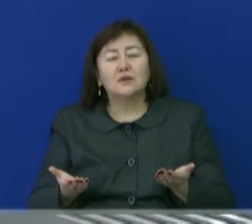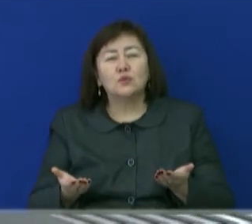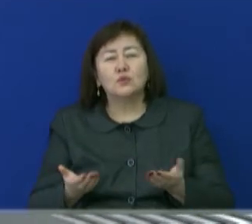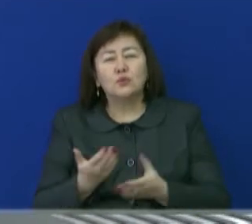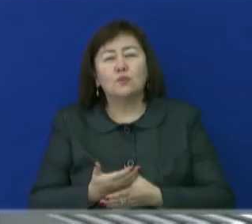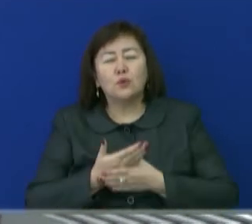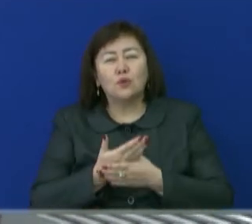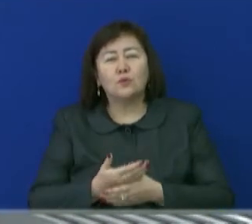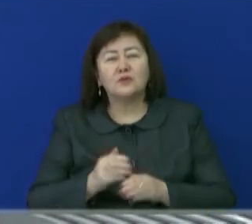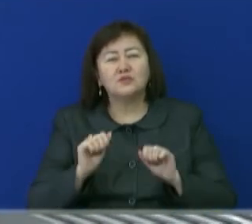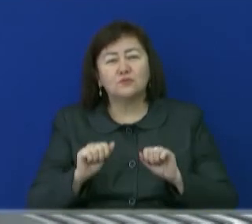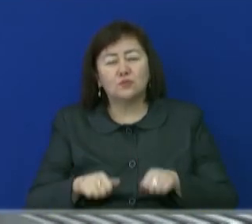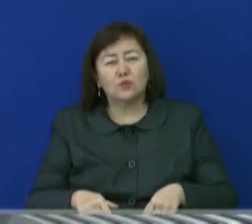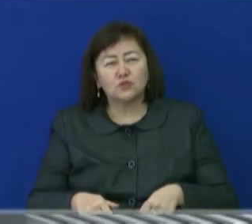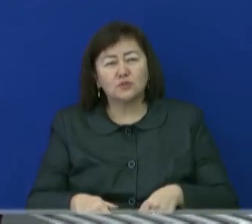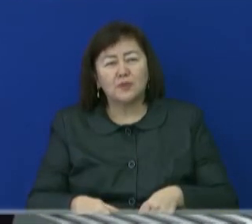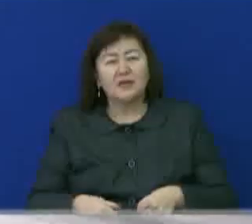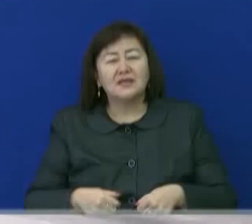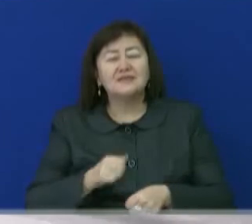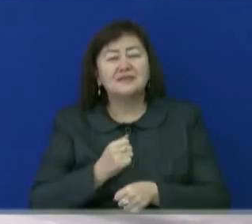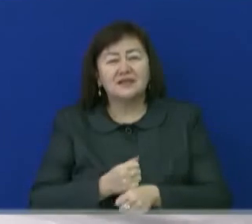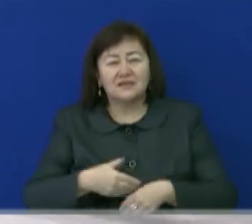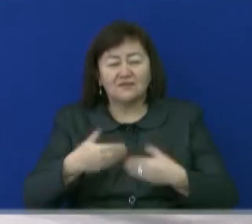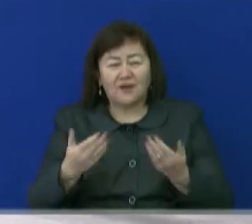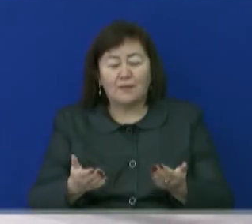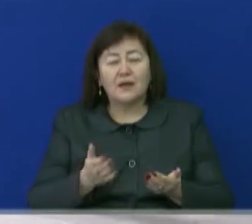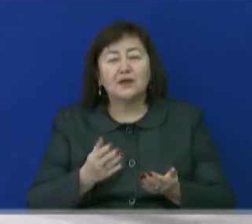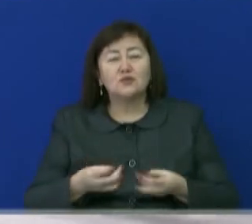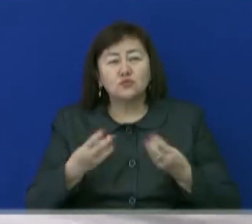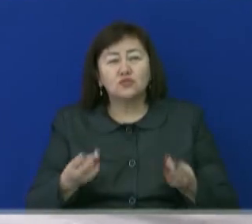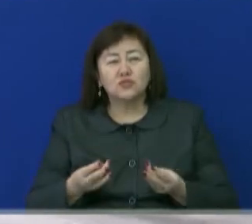сұрақтан басталуы тиіс. Аяулым Бақытқызы, Елжан Мағзумов, Семей телеарнасы.